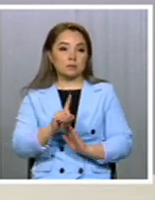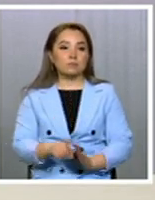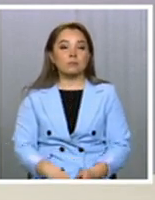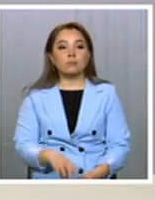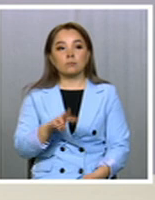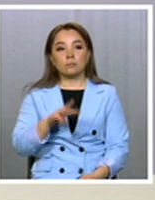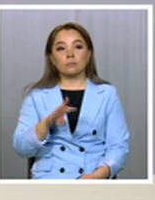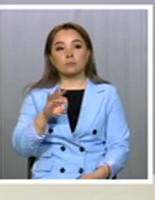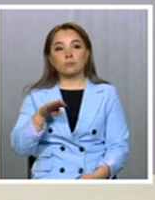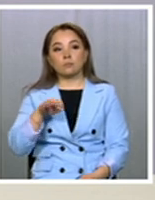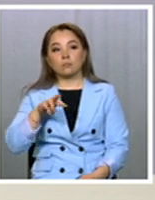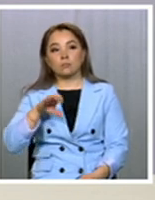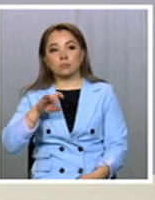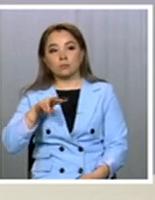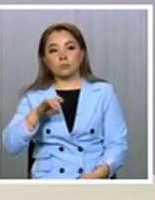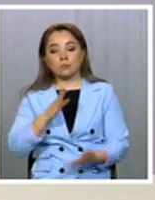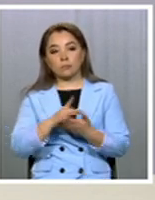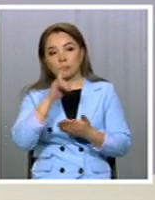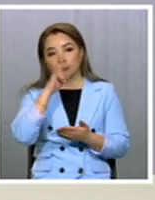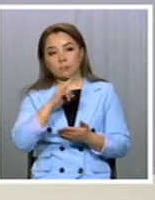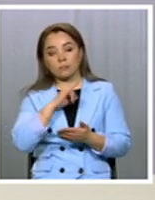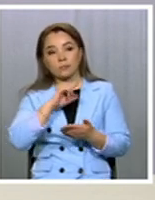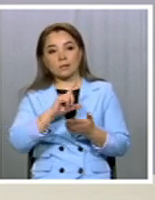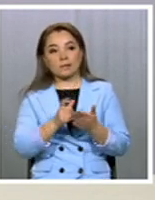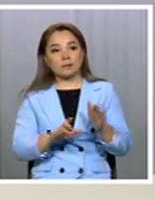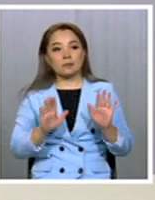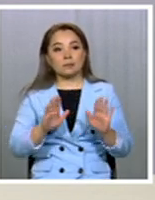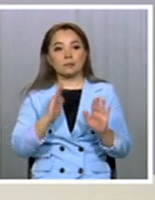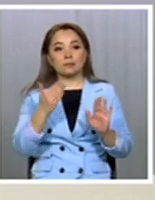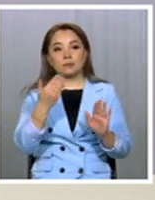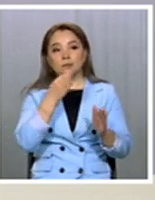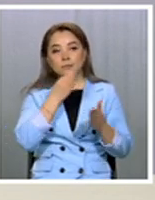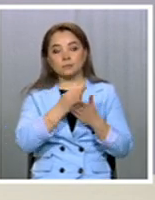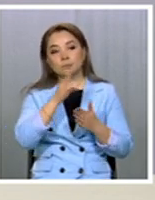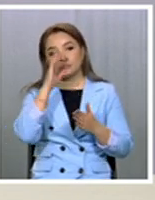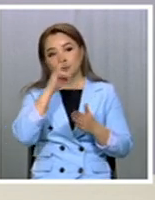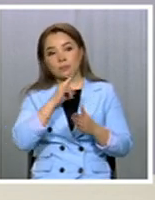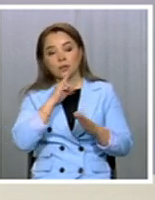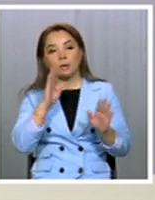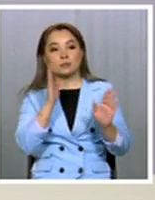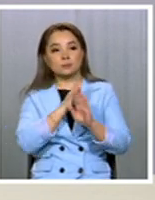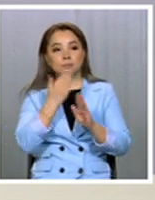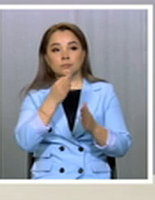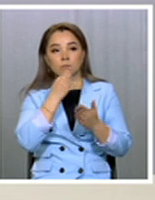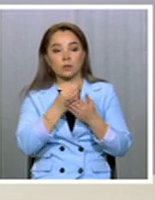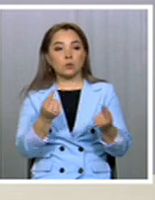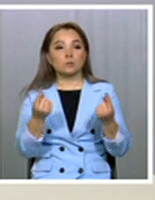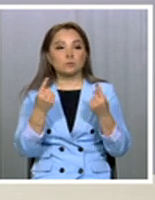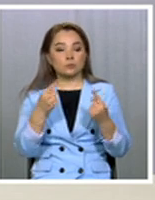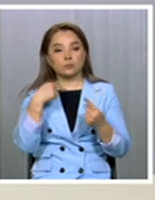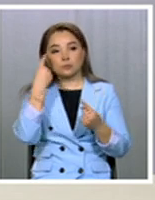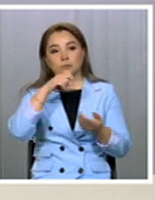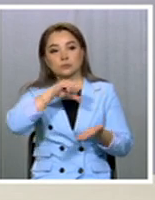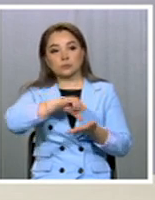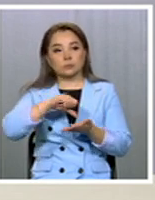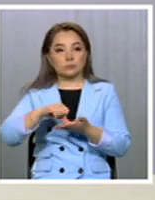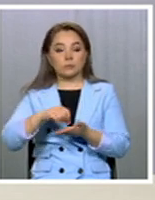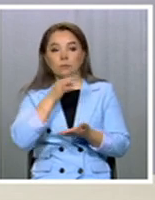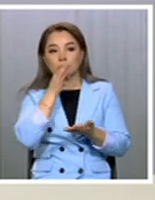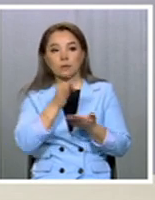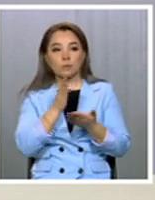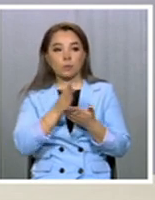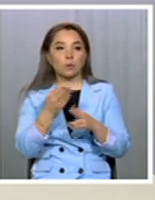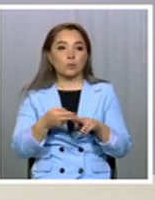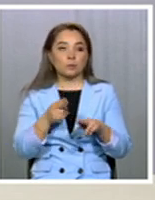Махамбет Өтемісұлы қазақ поэзиясындағы ғана емес, қазақ тағдырындағы аса көрнекті тұлға. Сондықтан